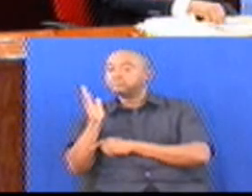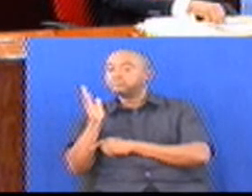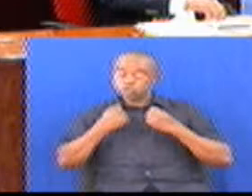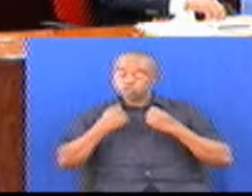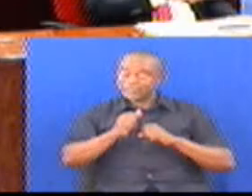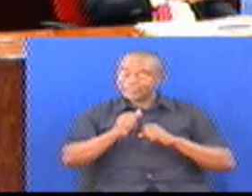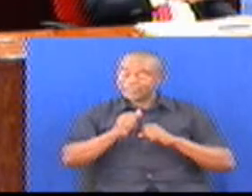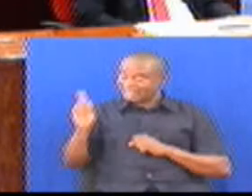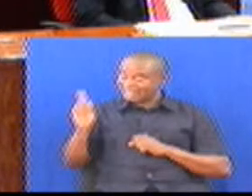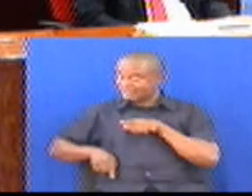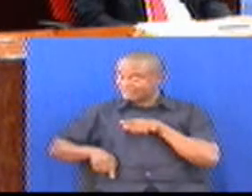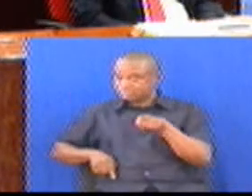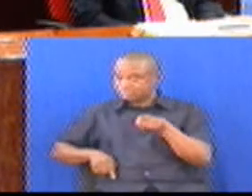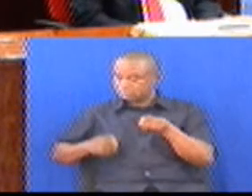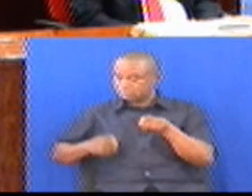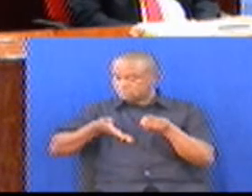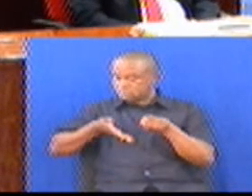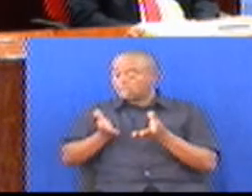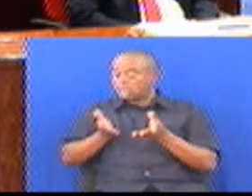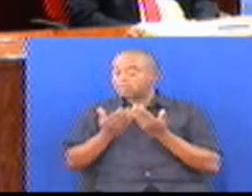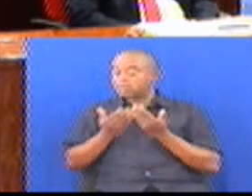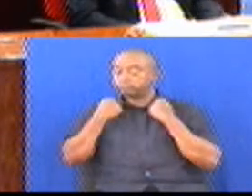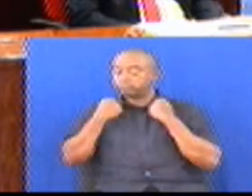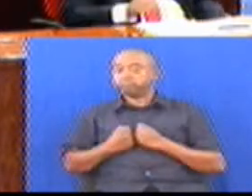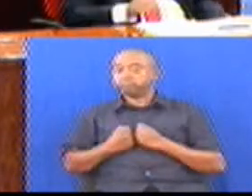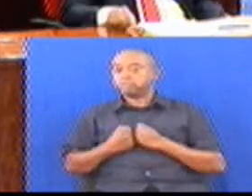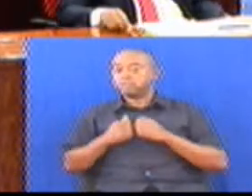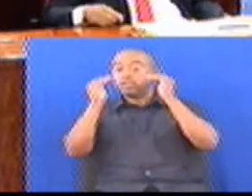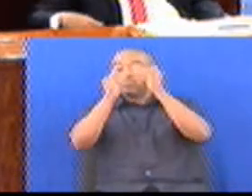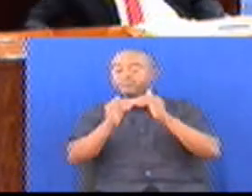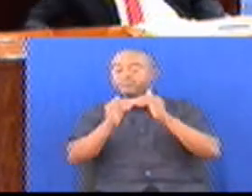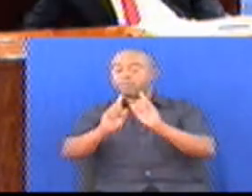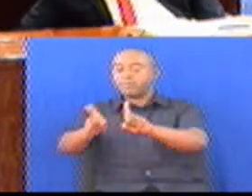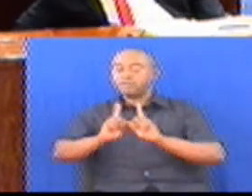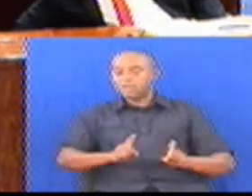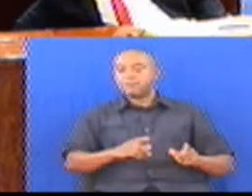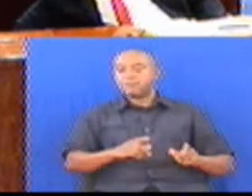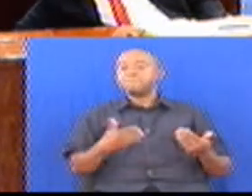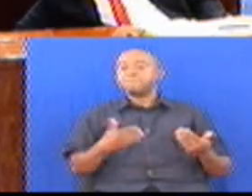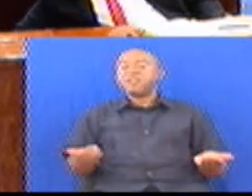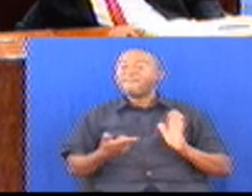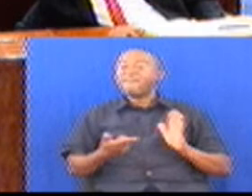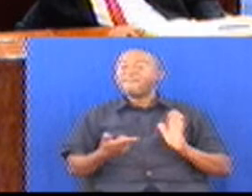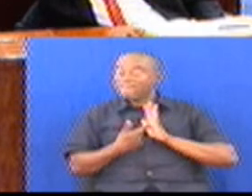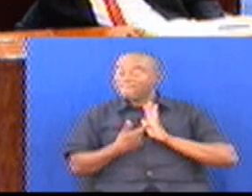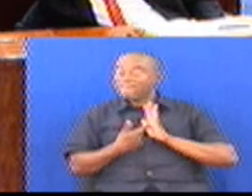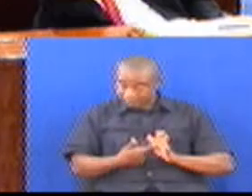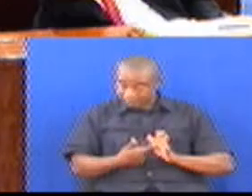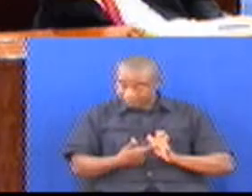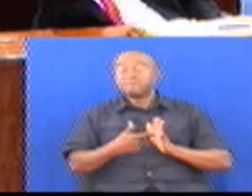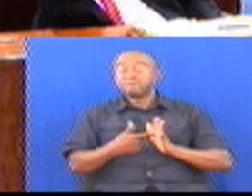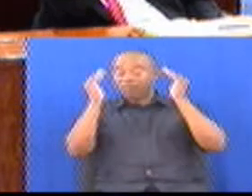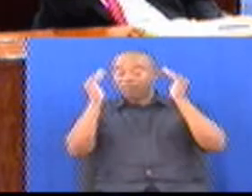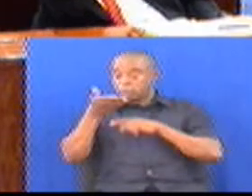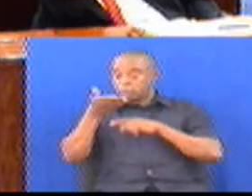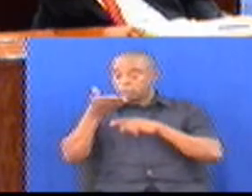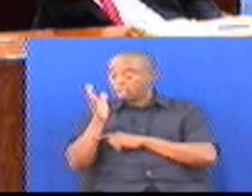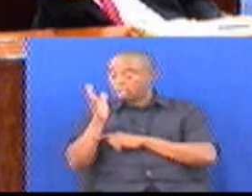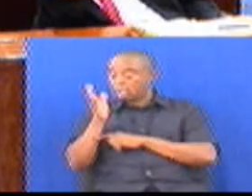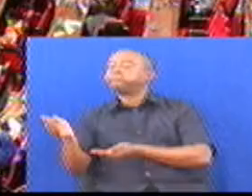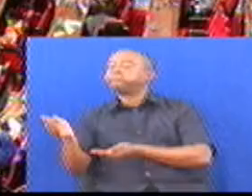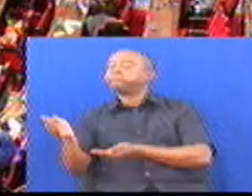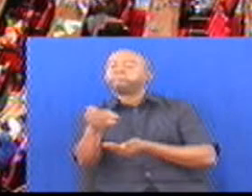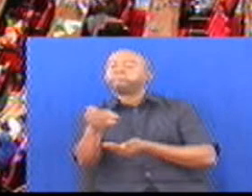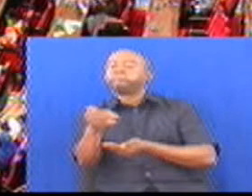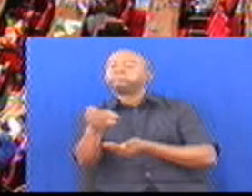hizo, serikali imejenga na kuimarisha mifumo mbalimbali ikiwemo mfumo wa serikali wa kielektroniki wa ukusanyaji wa